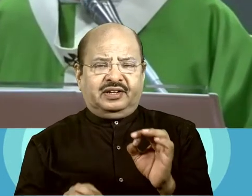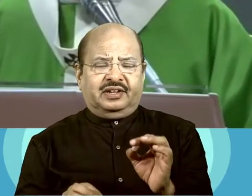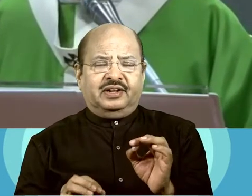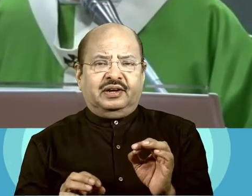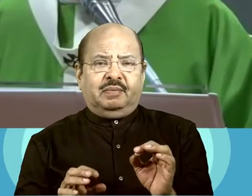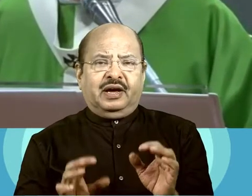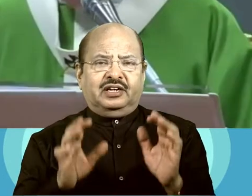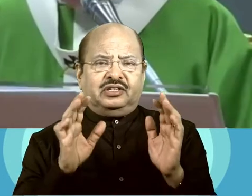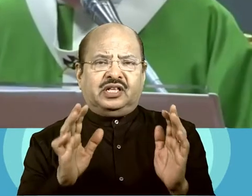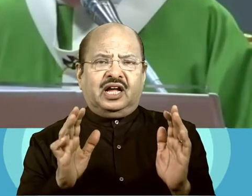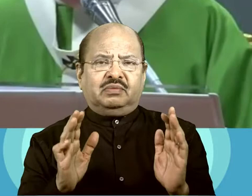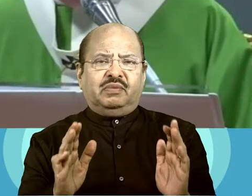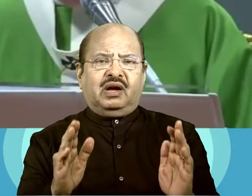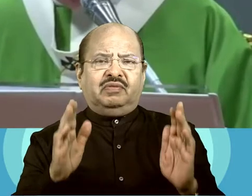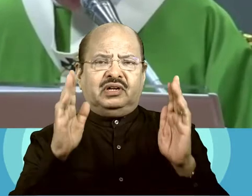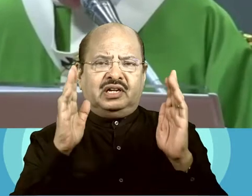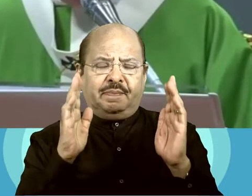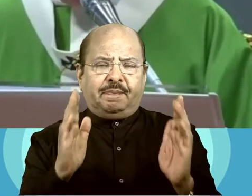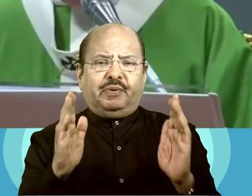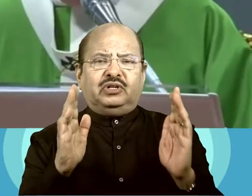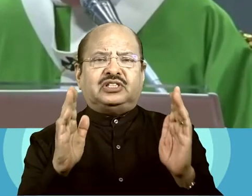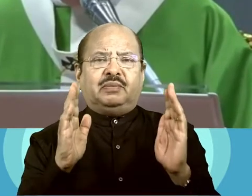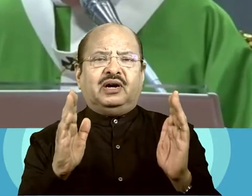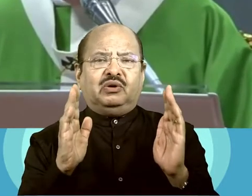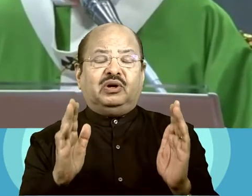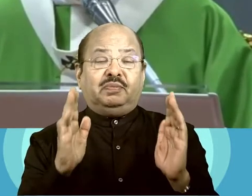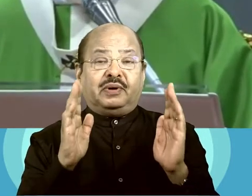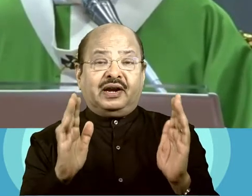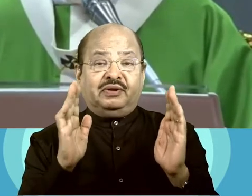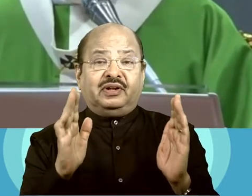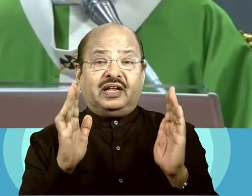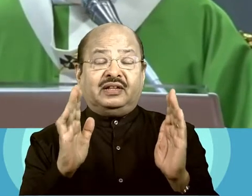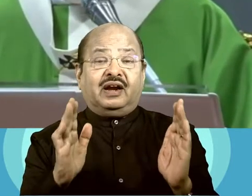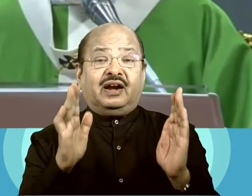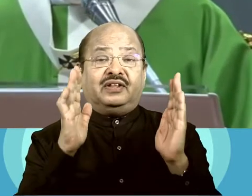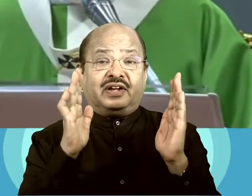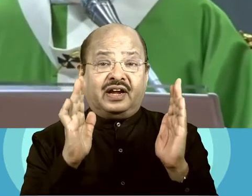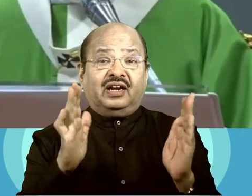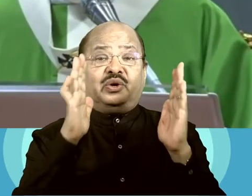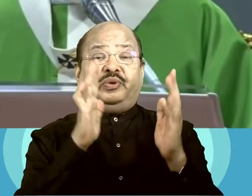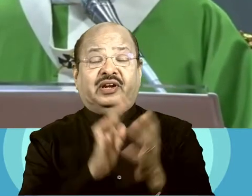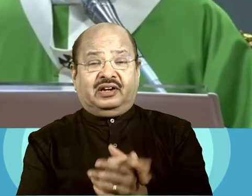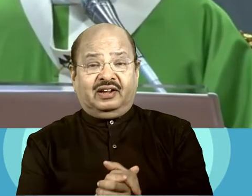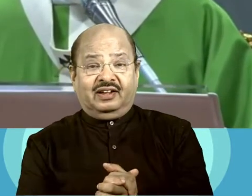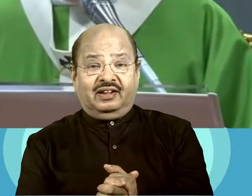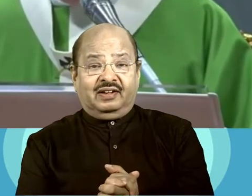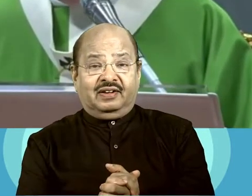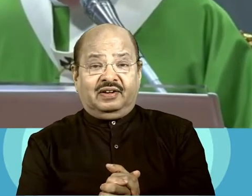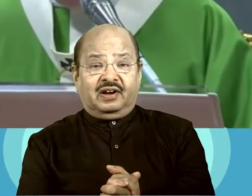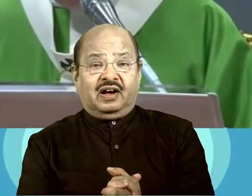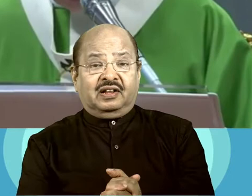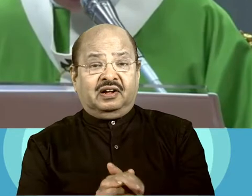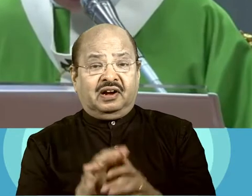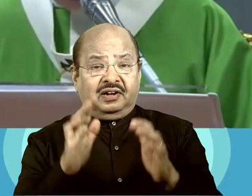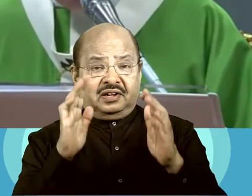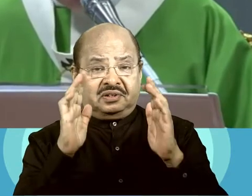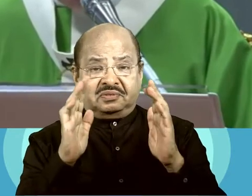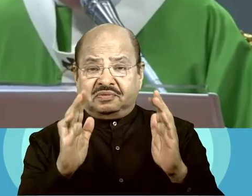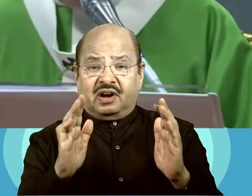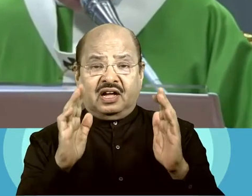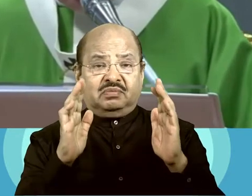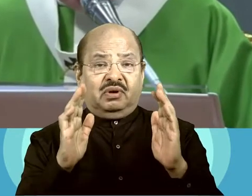സമയോചിതമായി പരിശുദ്ധാത്മാവ് ഇപ്പോൾ സഭകളോട് പറയുന്നത് എന്താണെന്ന് കേൾക്കുവിൻ.